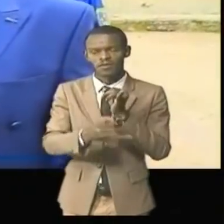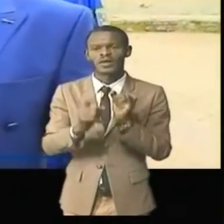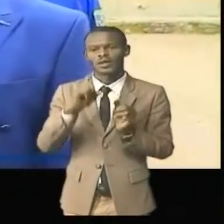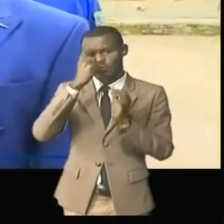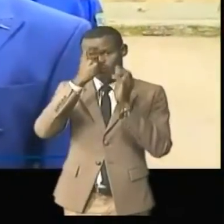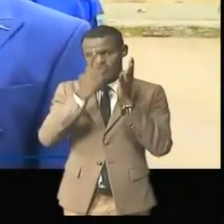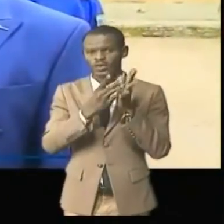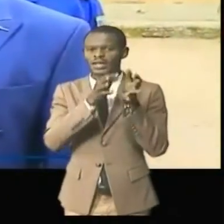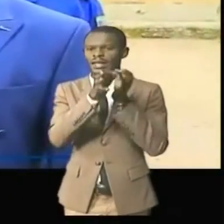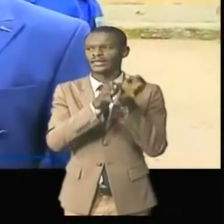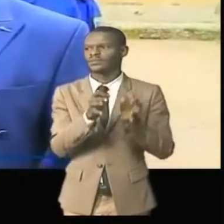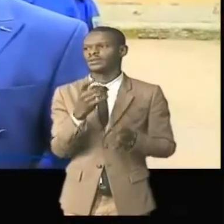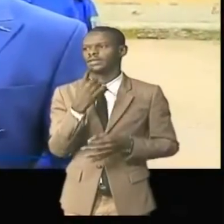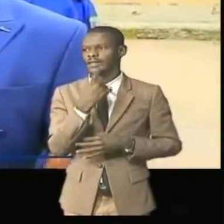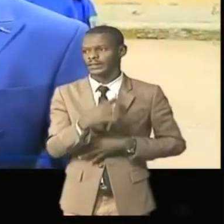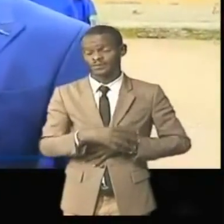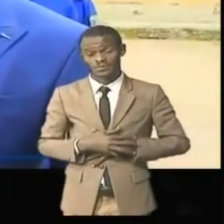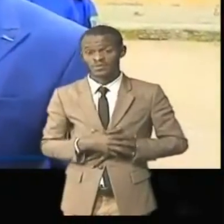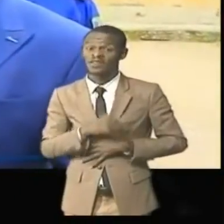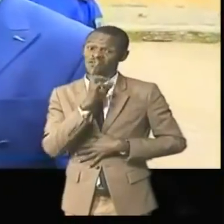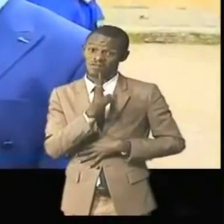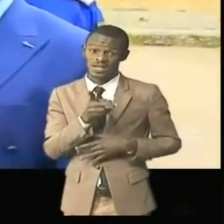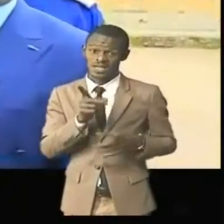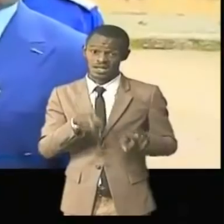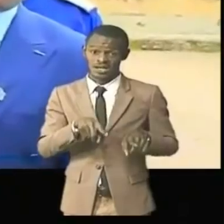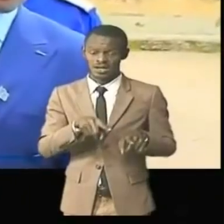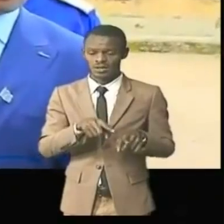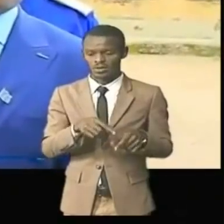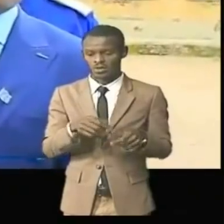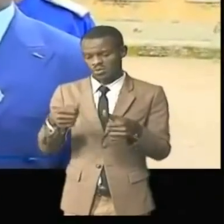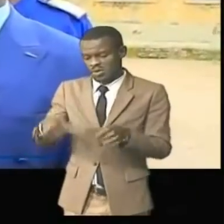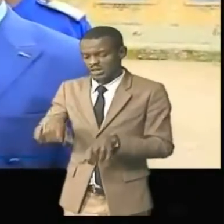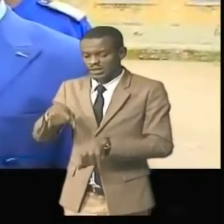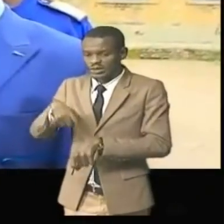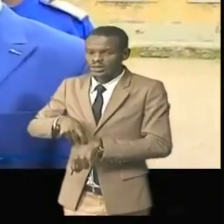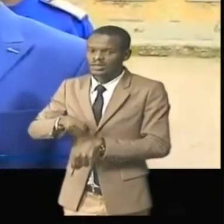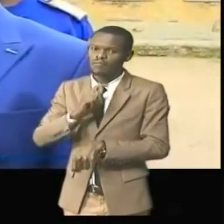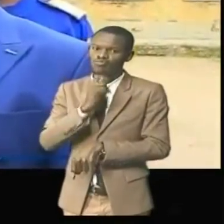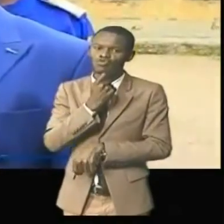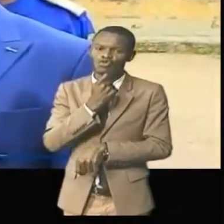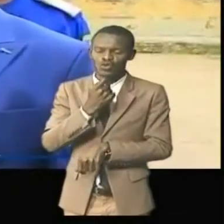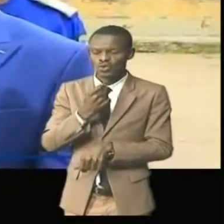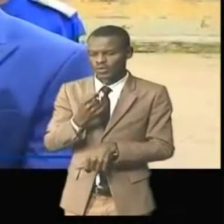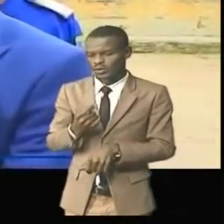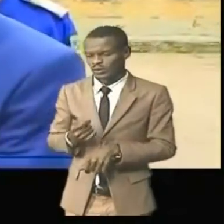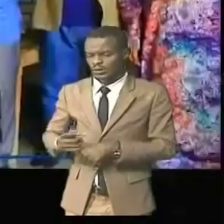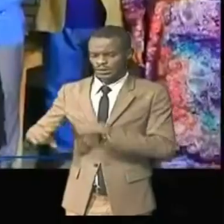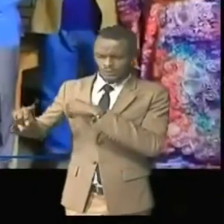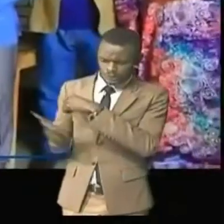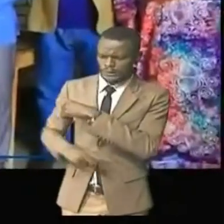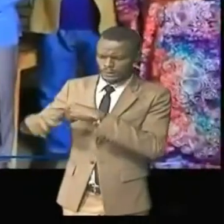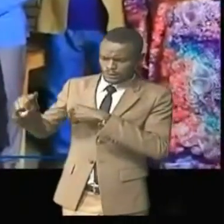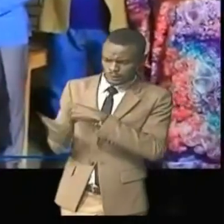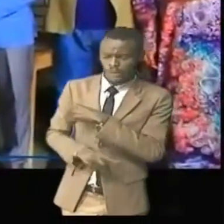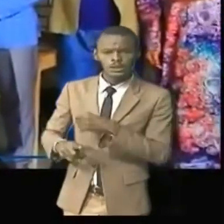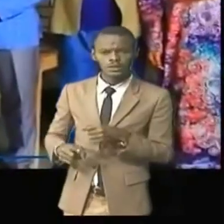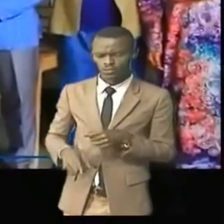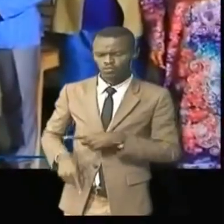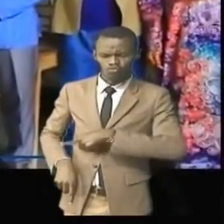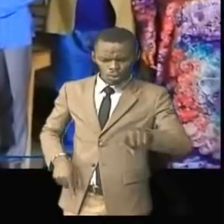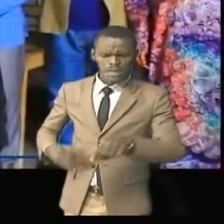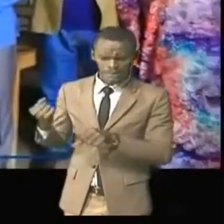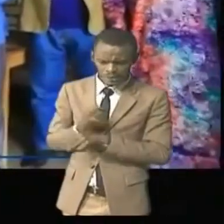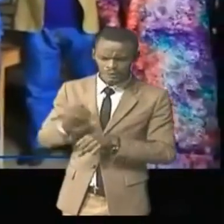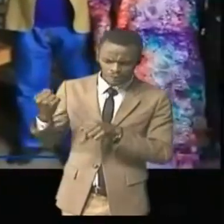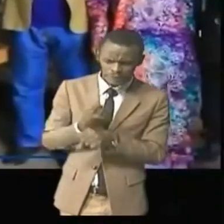un temps de rééducation, il y a des bagnes, c'est-à-dire des travaux forcés. Et heureusement, ici, ce ne sont pas seulement des travaux forcés